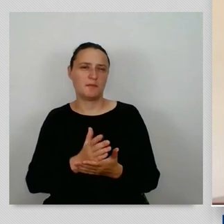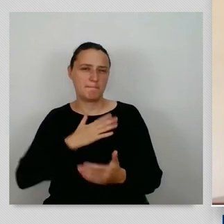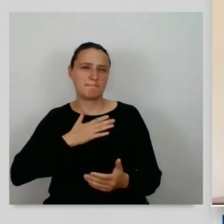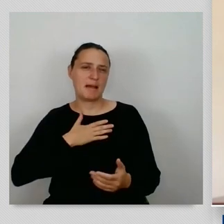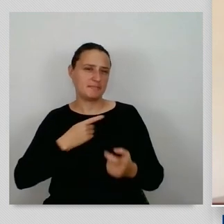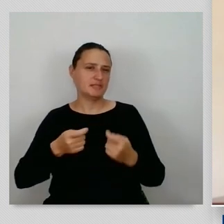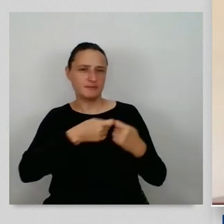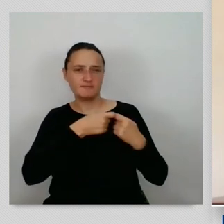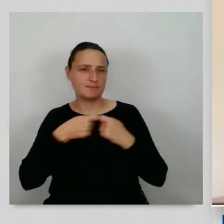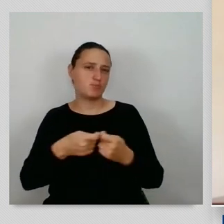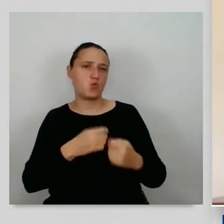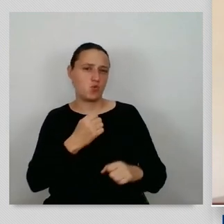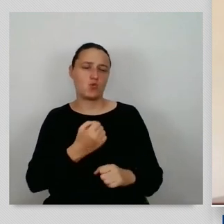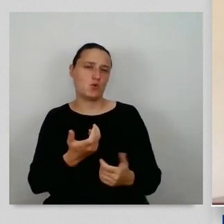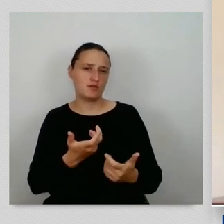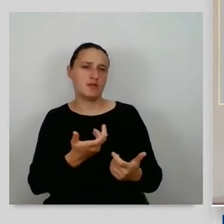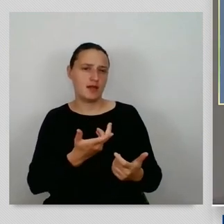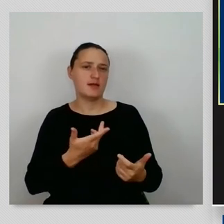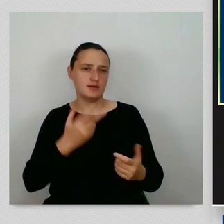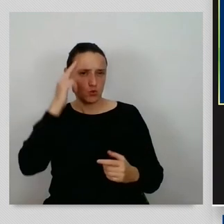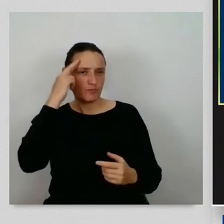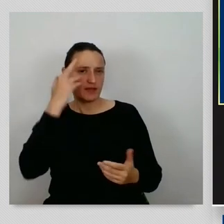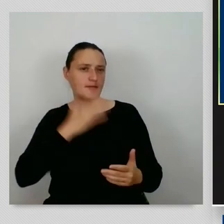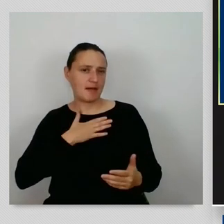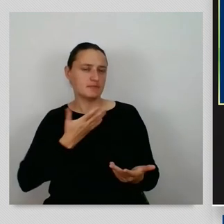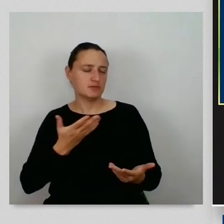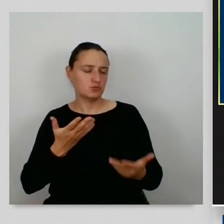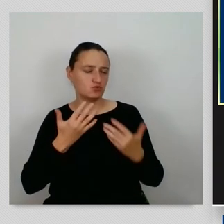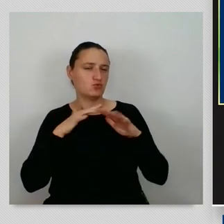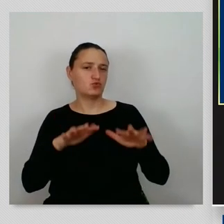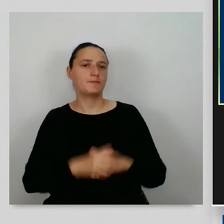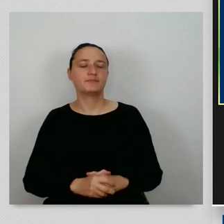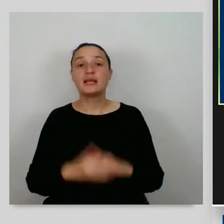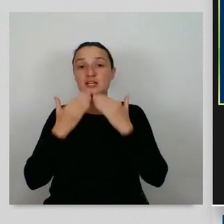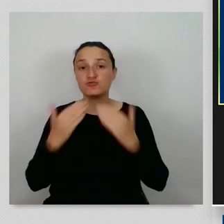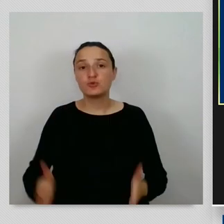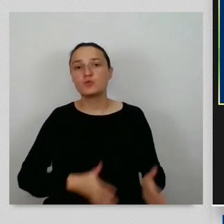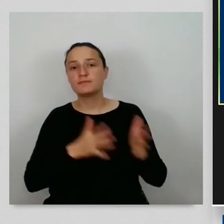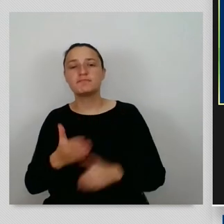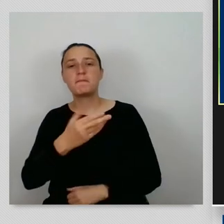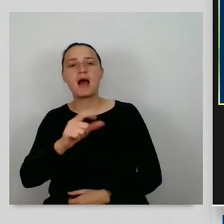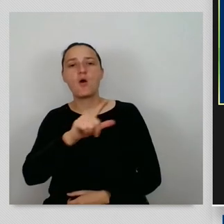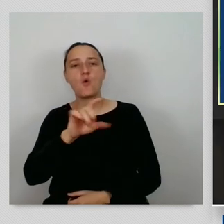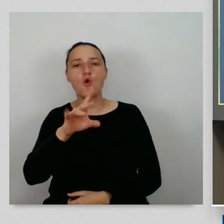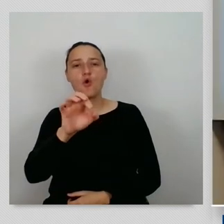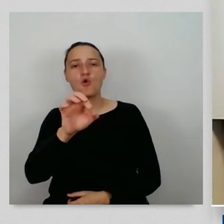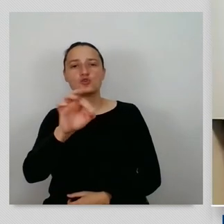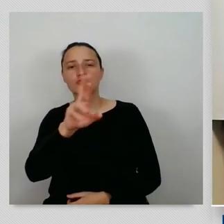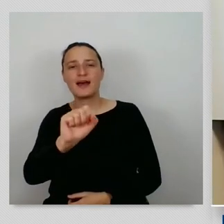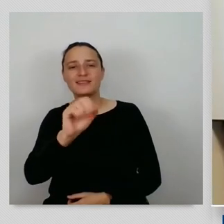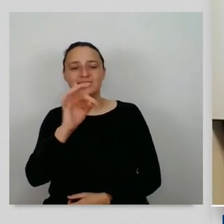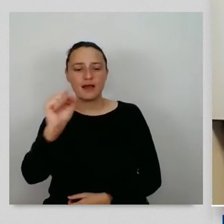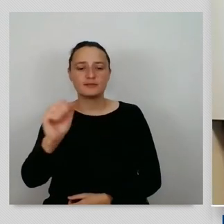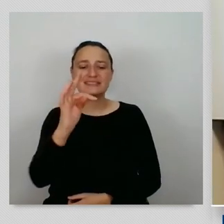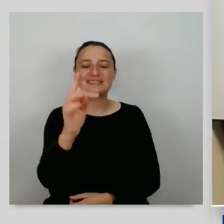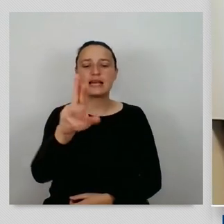punktów stycznych. Dziękuję serdecznie i pani Małgorzata Tracz, zapraszam. Tak, to